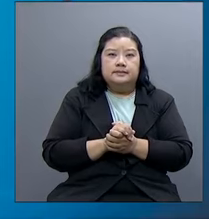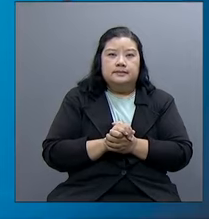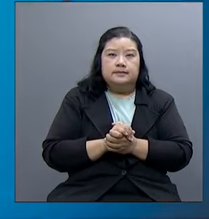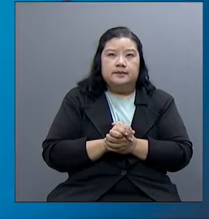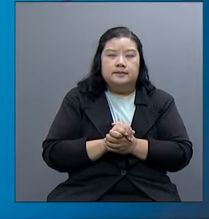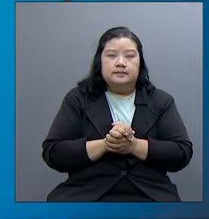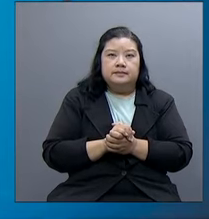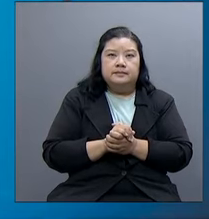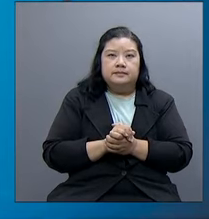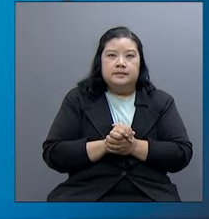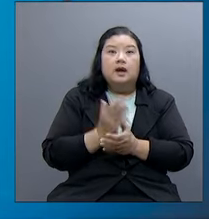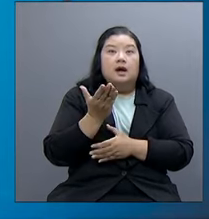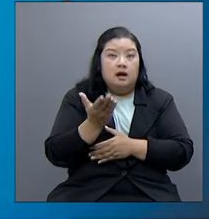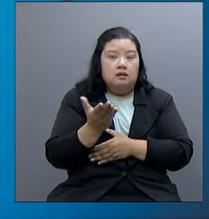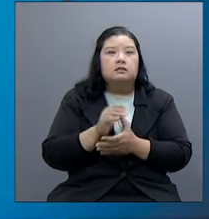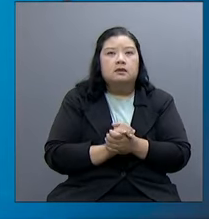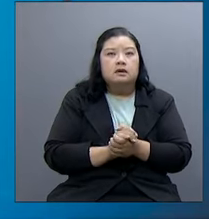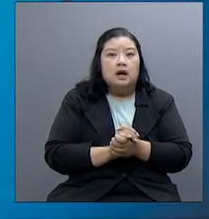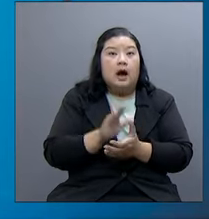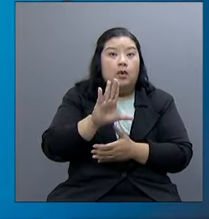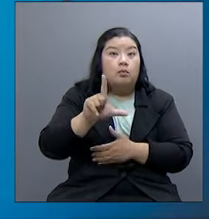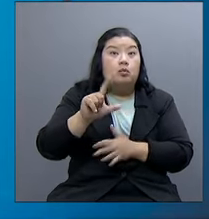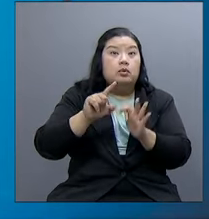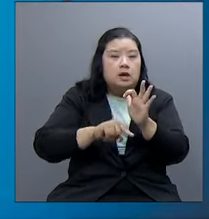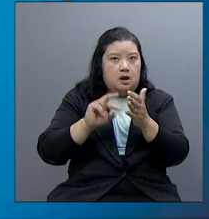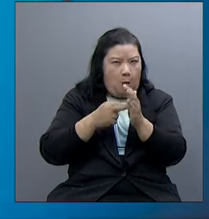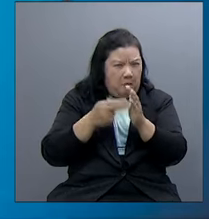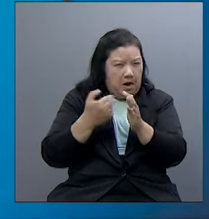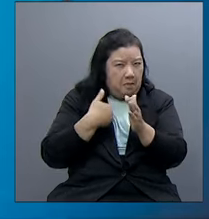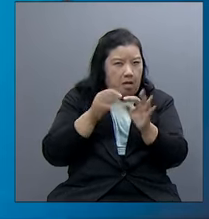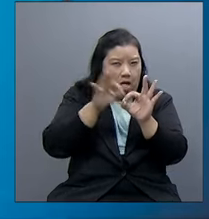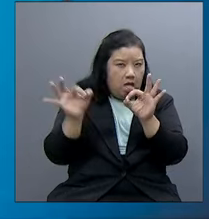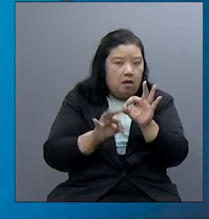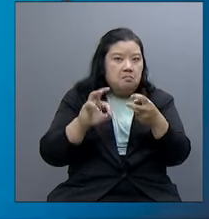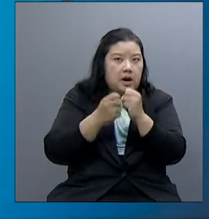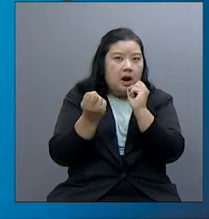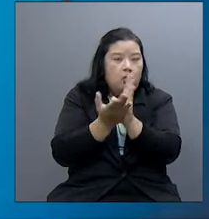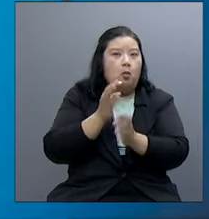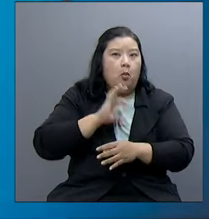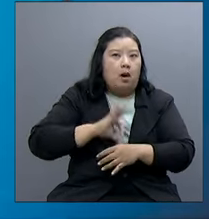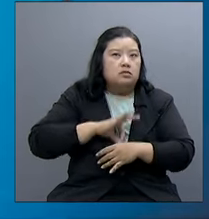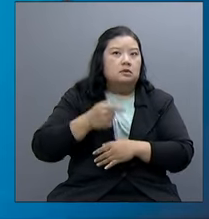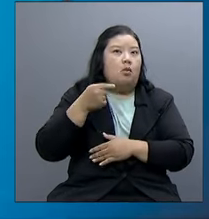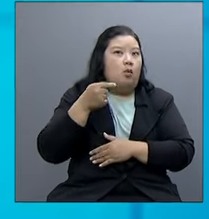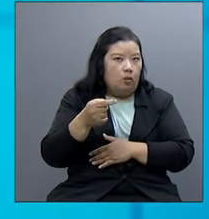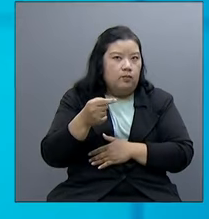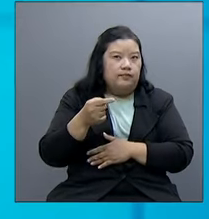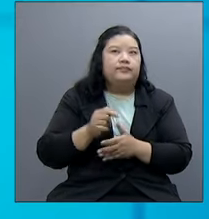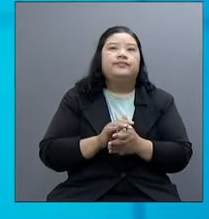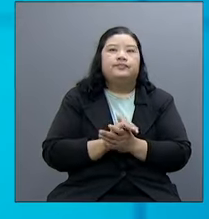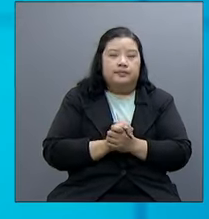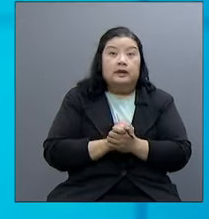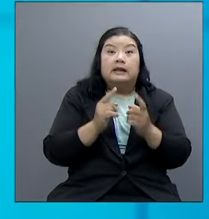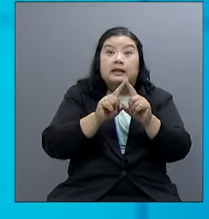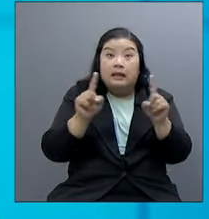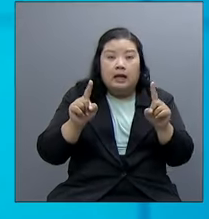แต่จรๆ้วคำวา Boolie มันกว้างมากๆ ครับและอาจจะสางผลกระทบต่ความรู้สึกได้มากกวาที่คดครัแต่ไม